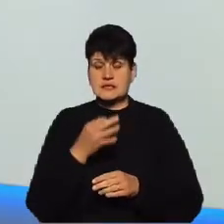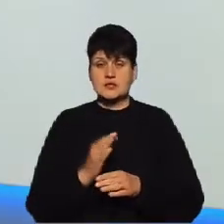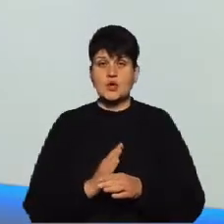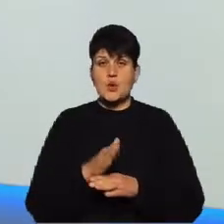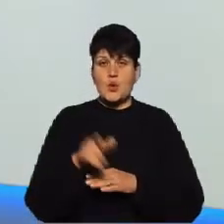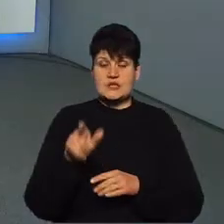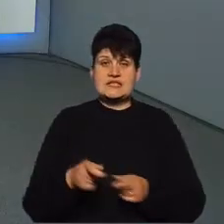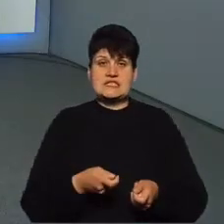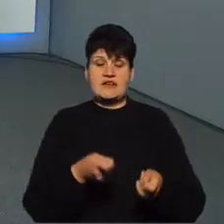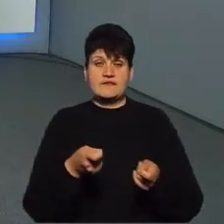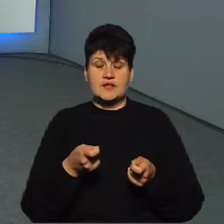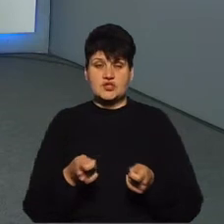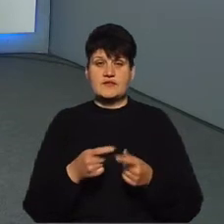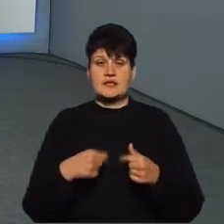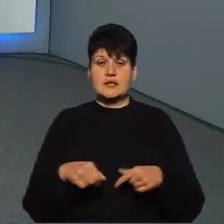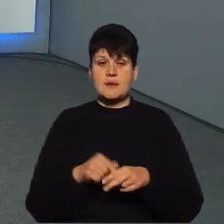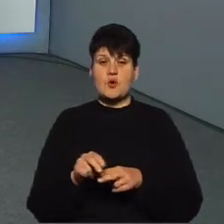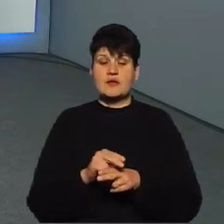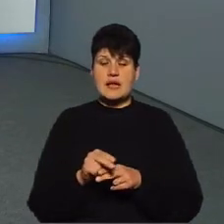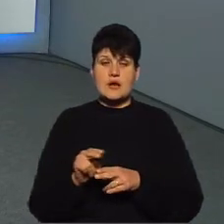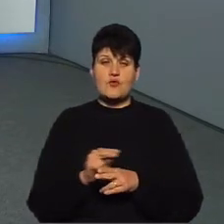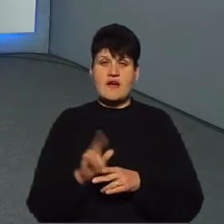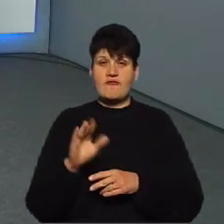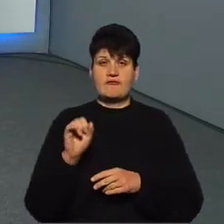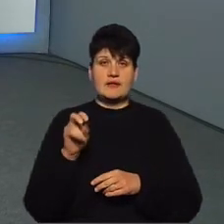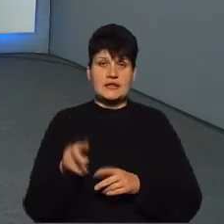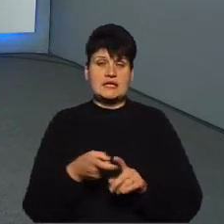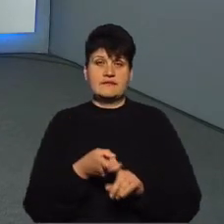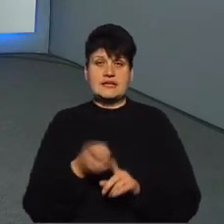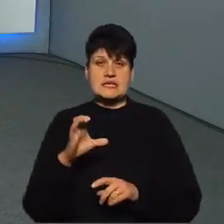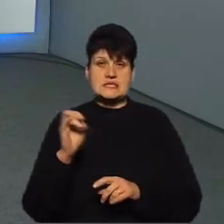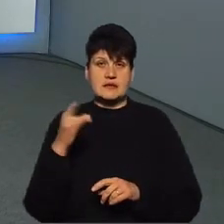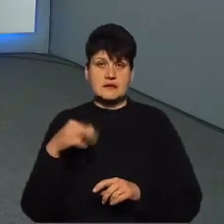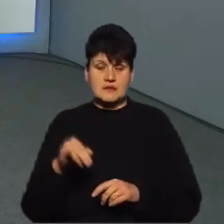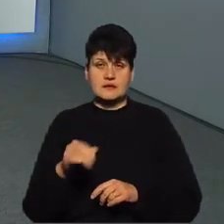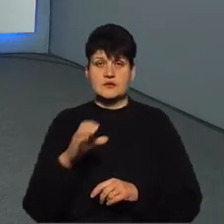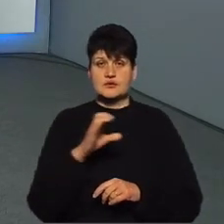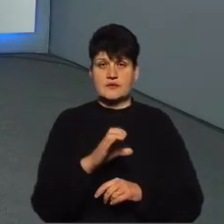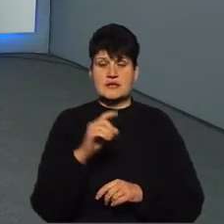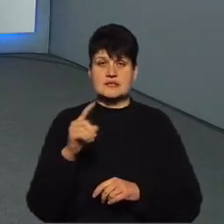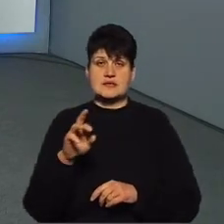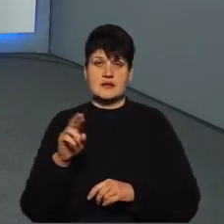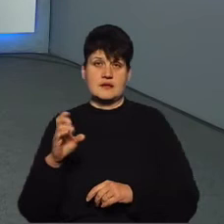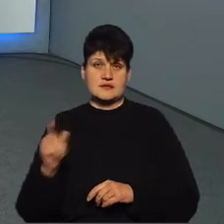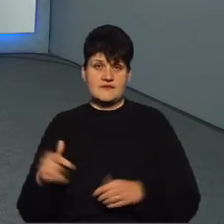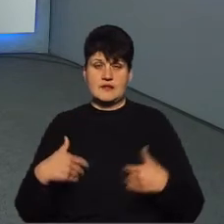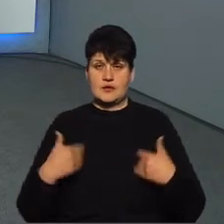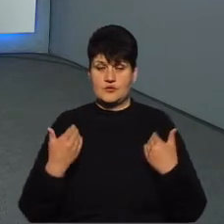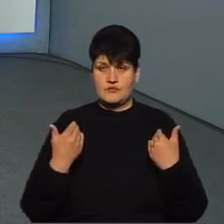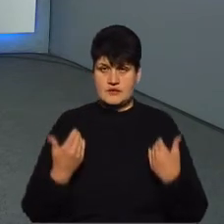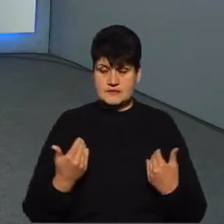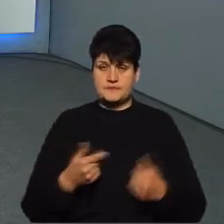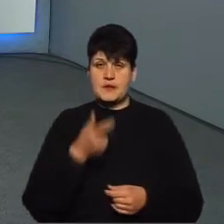відділення профілактики та лікування ВІЛ-інфекції СНІДу Софія Заєць. Вітаю вас. Дякую. Пані Софія, для